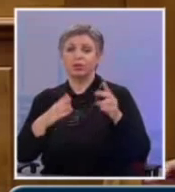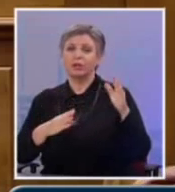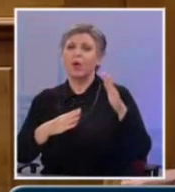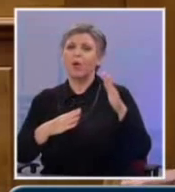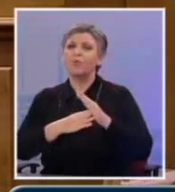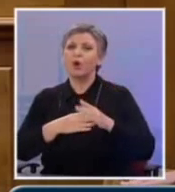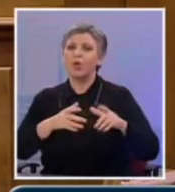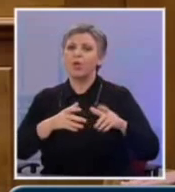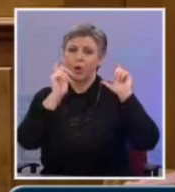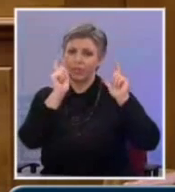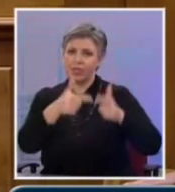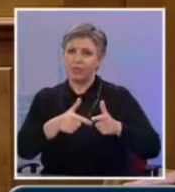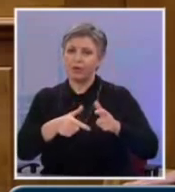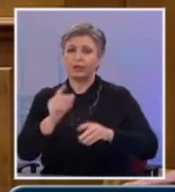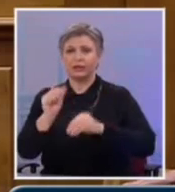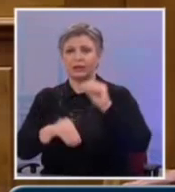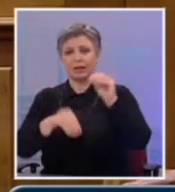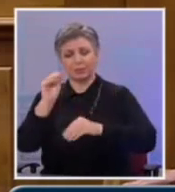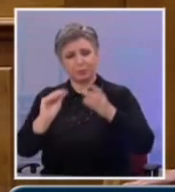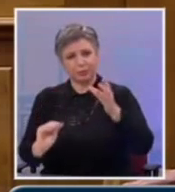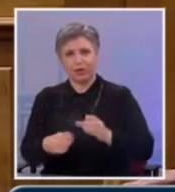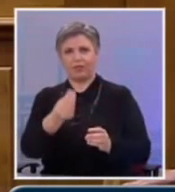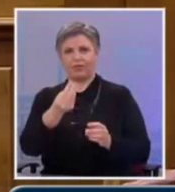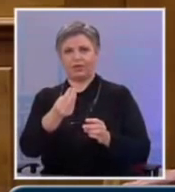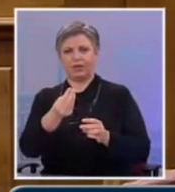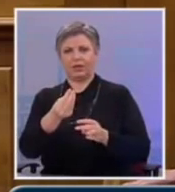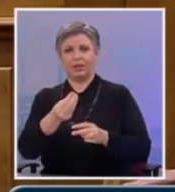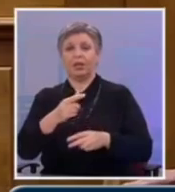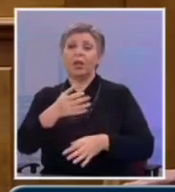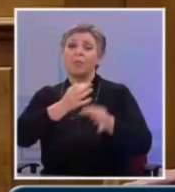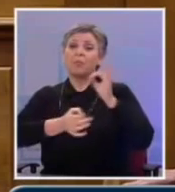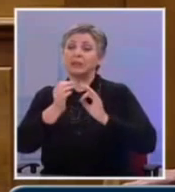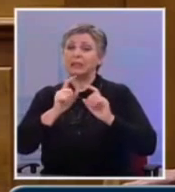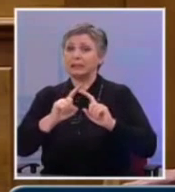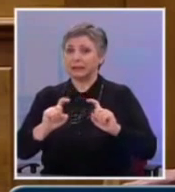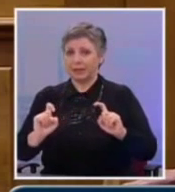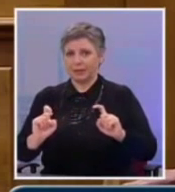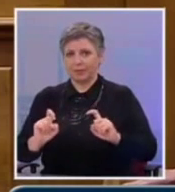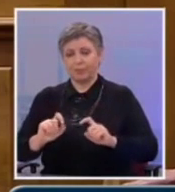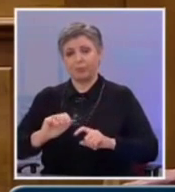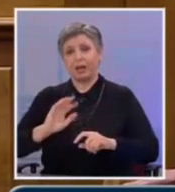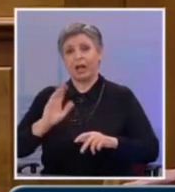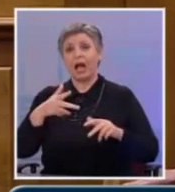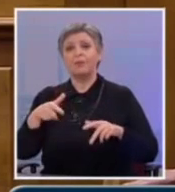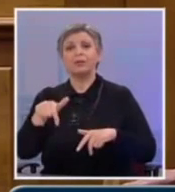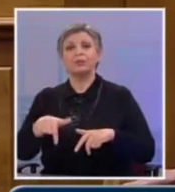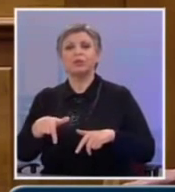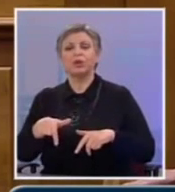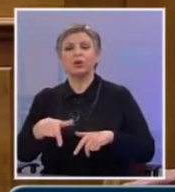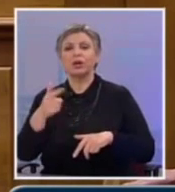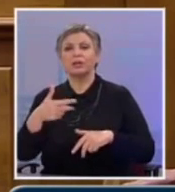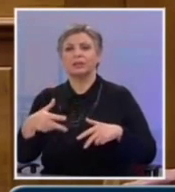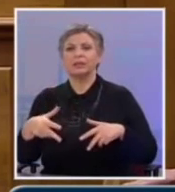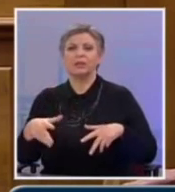Μας λέτε ότι η βουλή δεν πρέπει να διαλυθεί τώρα. καθώς δεν θα προλάβει να εγκρίνει την